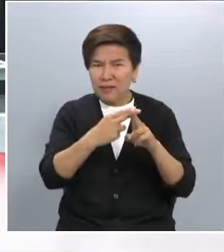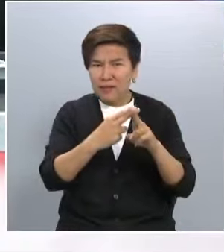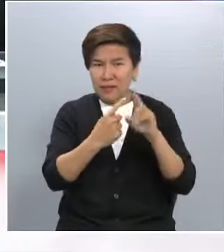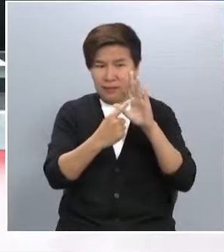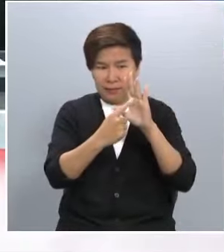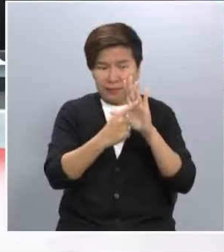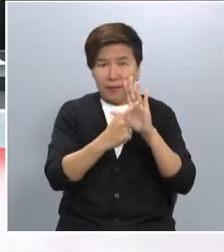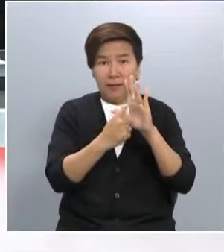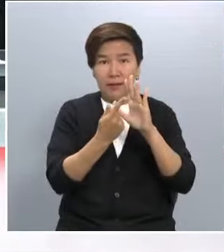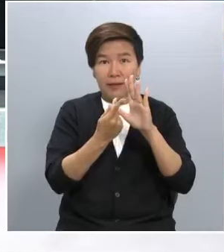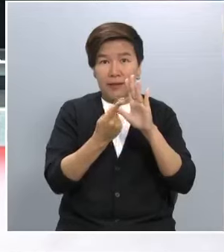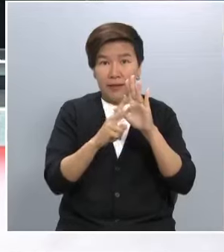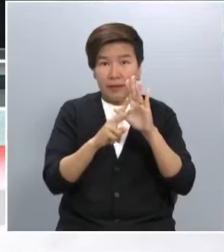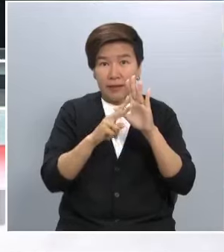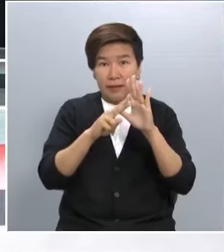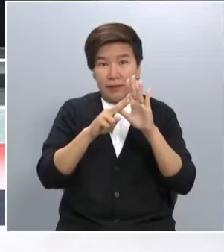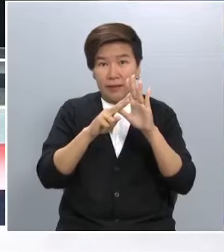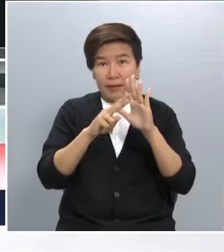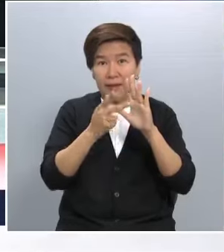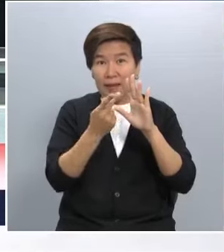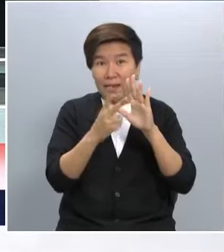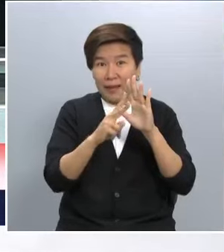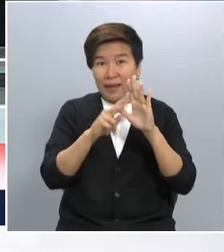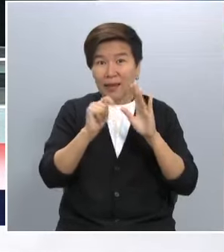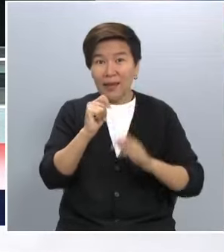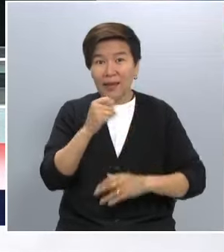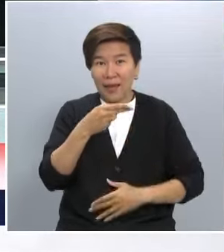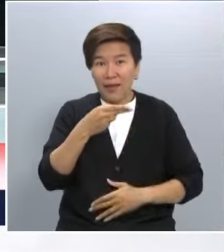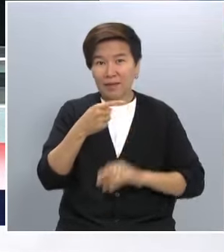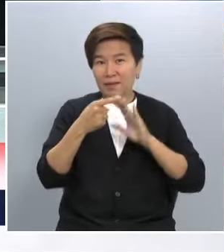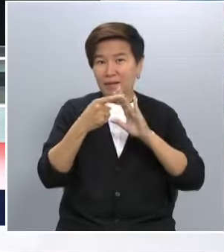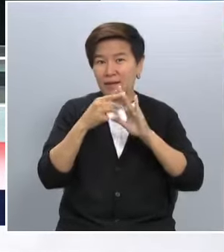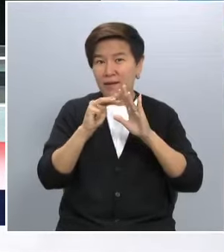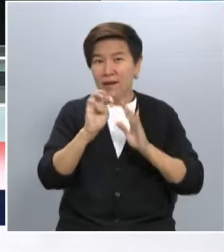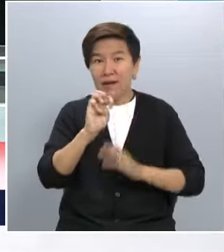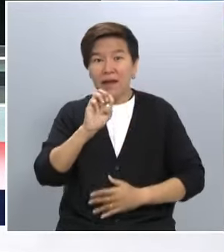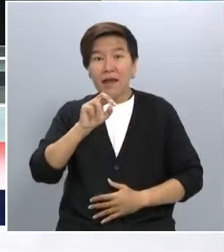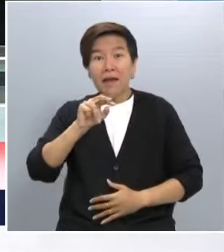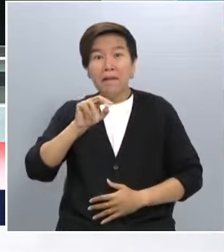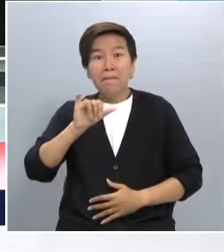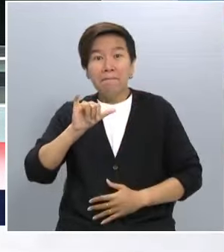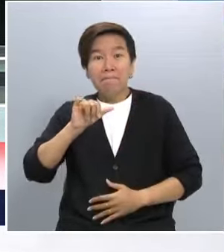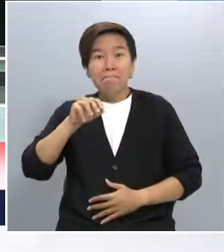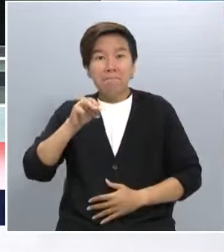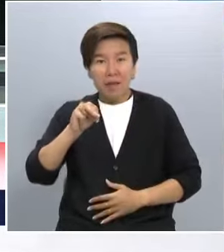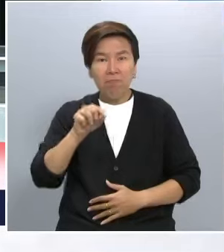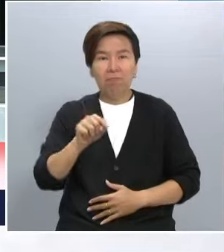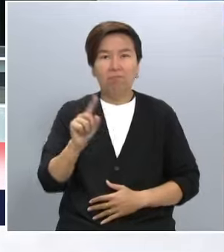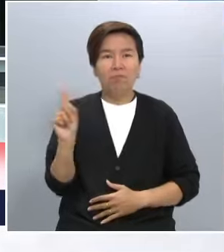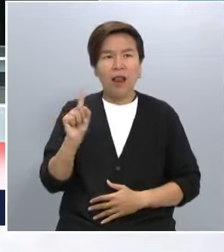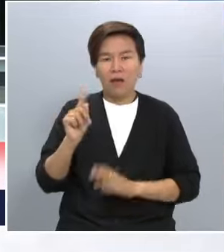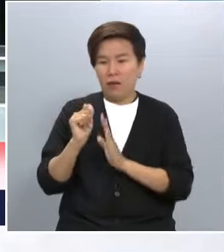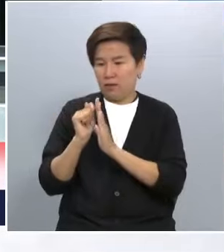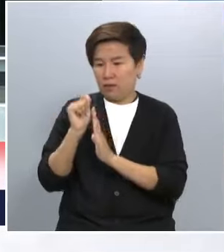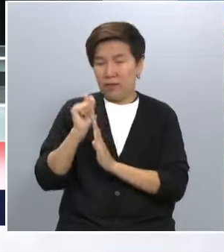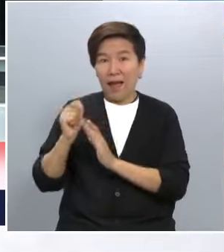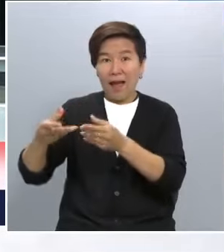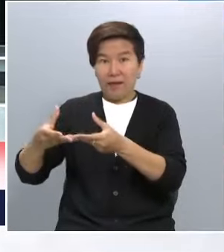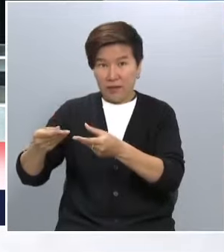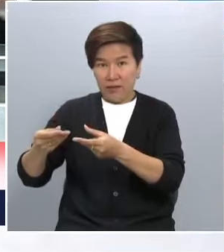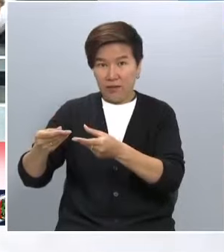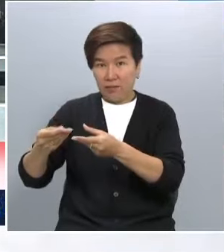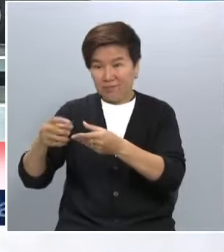มันถูกฝังอยู่ใช่ไหมพี่หมวย ฝังกลบถูกฝังไปแล้วที่จังหวัดตาก แล้วก็โดนขุดขึ้นมา ขุดขึ้นมาแล้วก็ขนมาย้ายจังหวัดด้วย เอามาเก็บเอาไว้ที่ สมุทรส